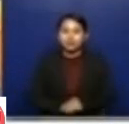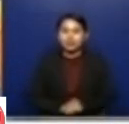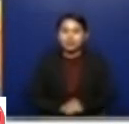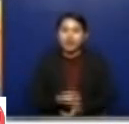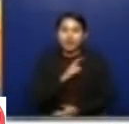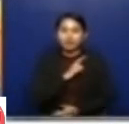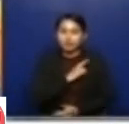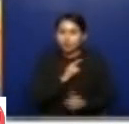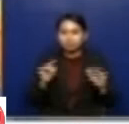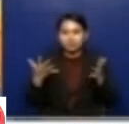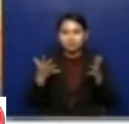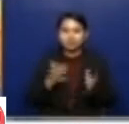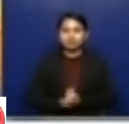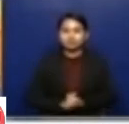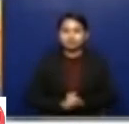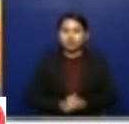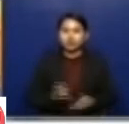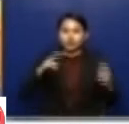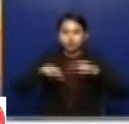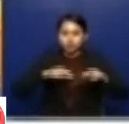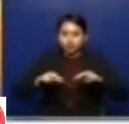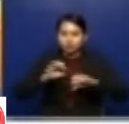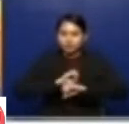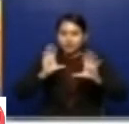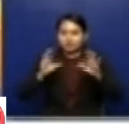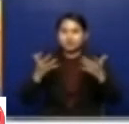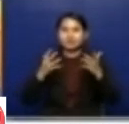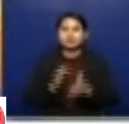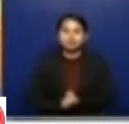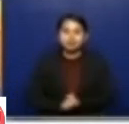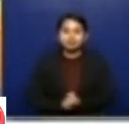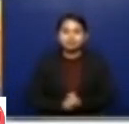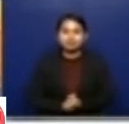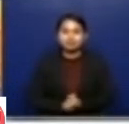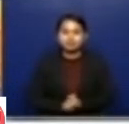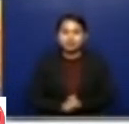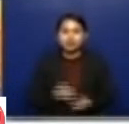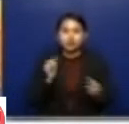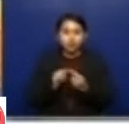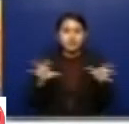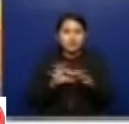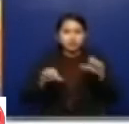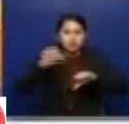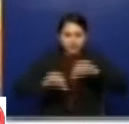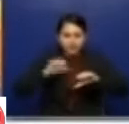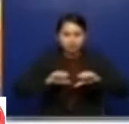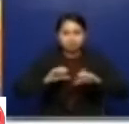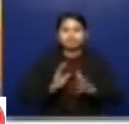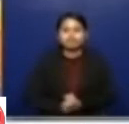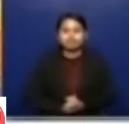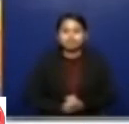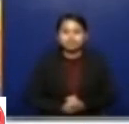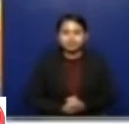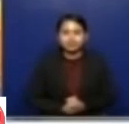ความรับผิดชอบขาดการตรวจสอบอย่างแน่ชัดด้วยข้อจริงที่เป็นวิทยาศาสตร์ซึ่งก